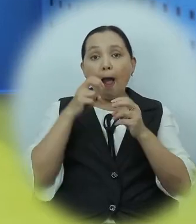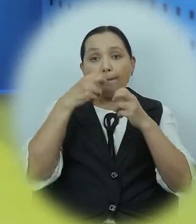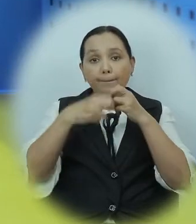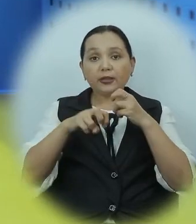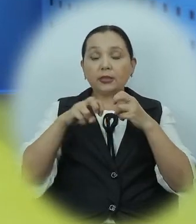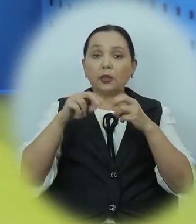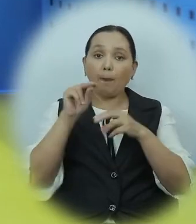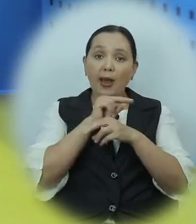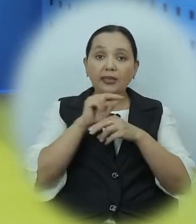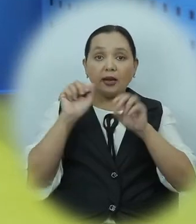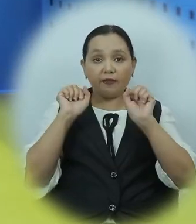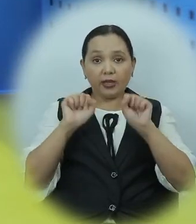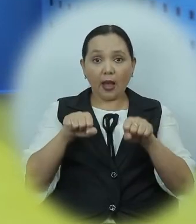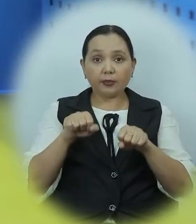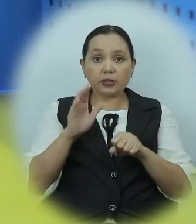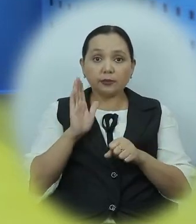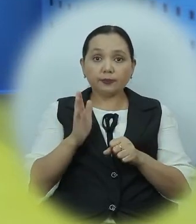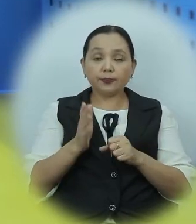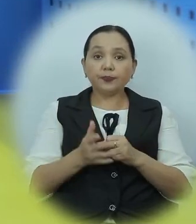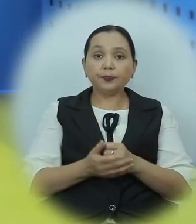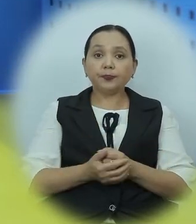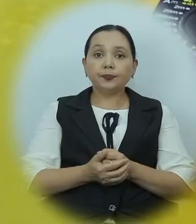nuqsoni bartaraf etiladi.